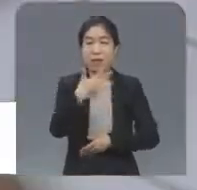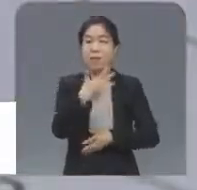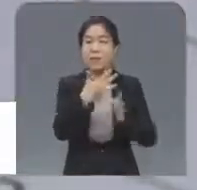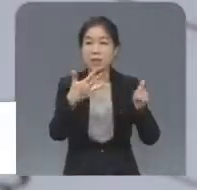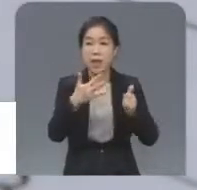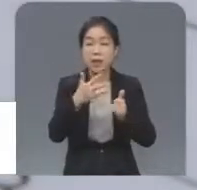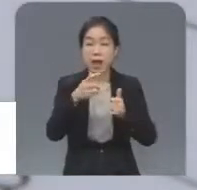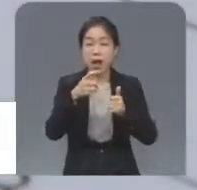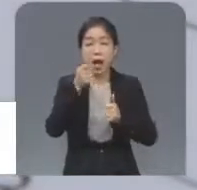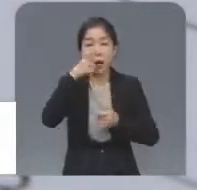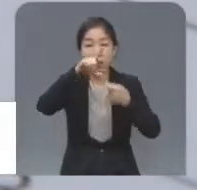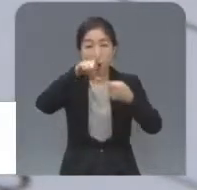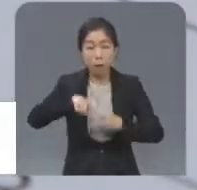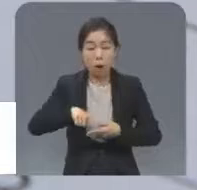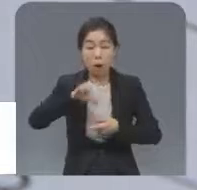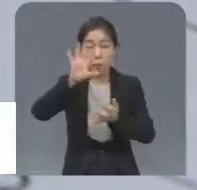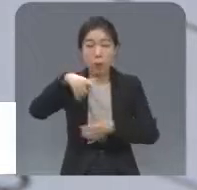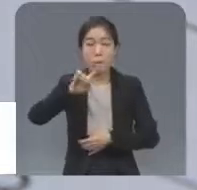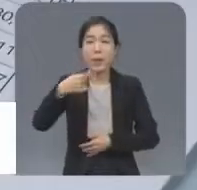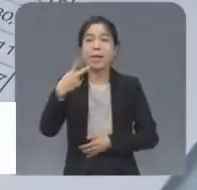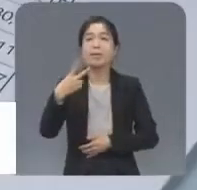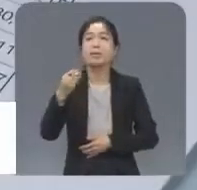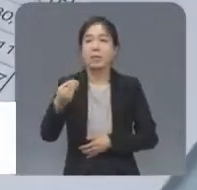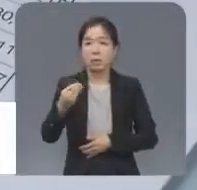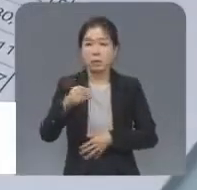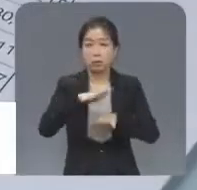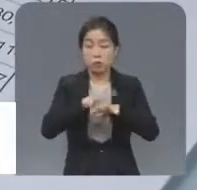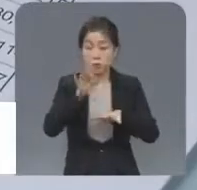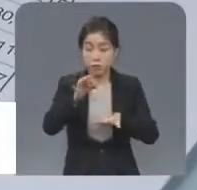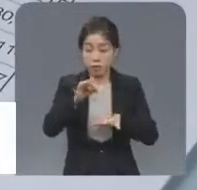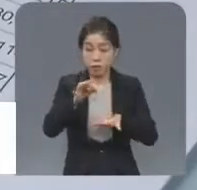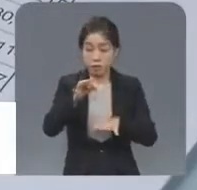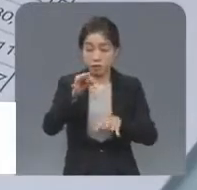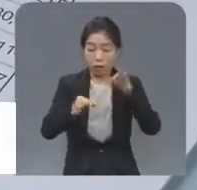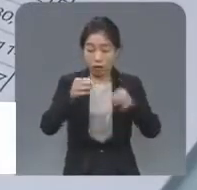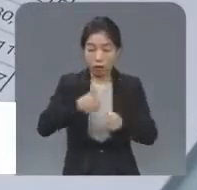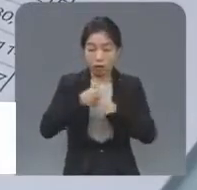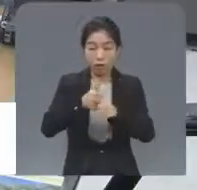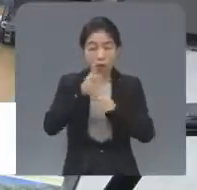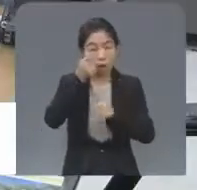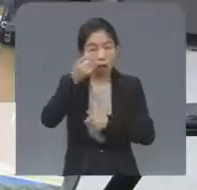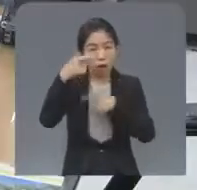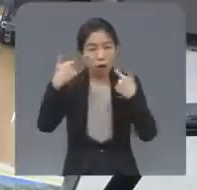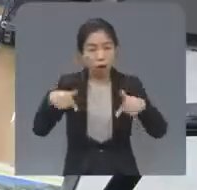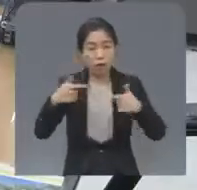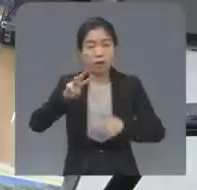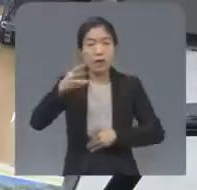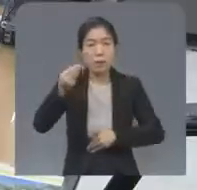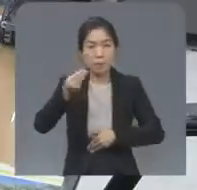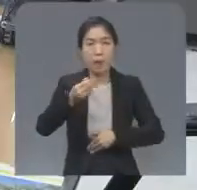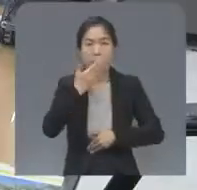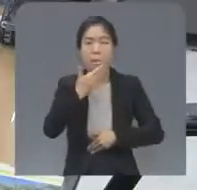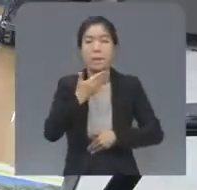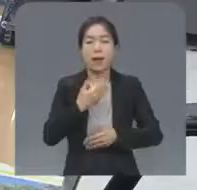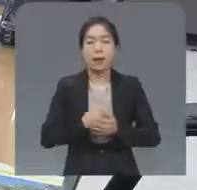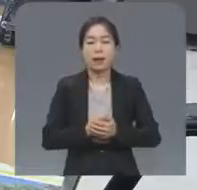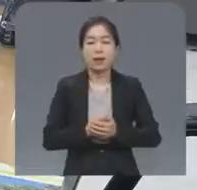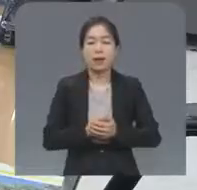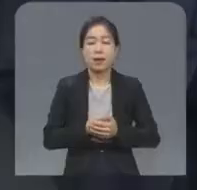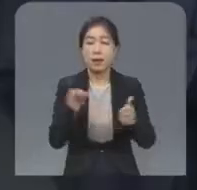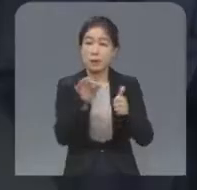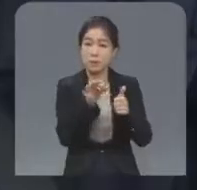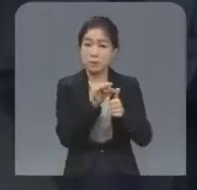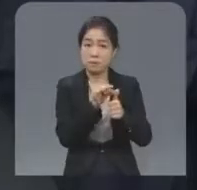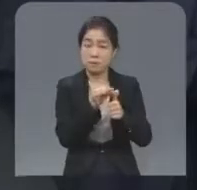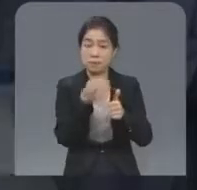월평균 수령액은 102만 원에 달하고 농지 가격에 따라 매달 300만 원까지도 받을 수 있습니다. 연금을